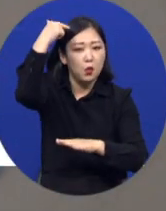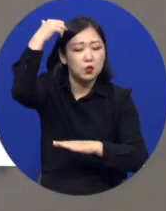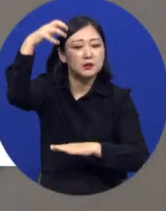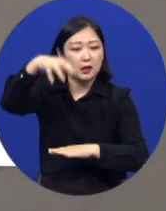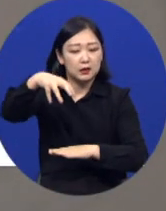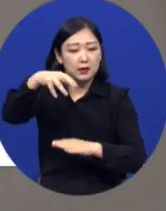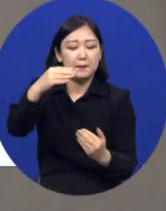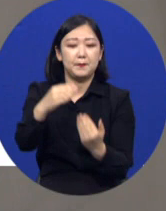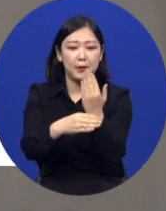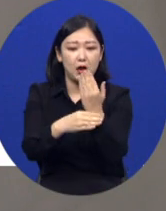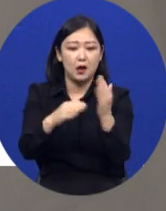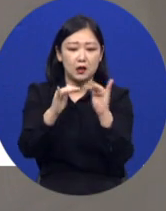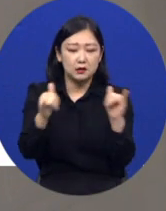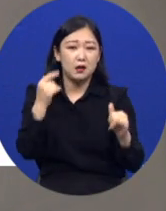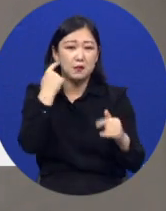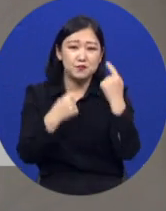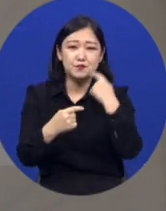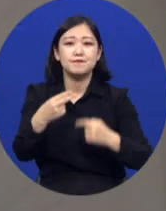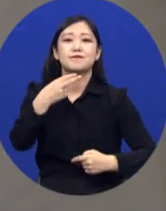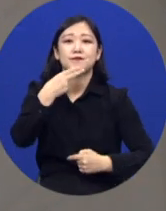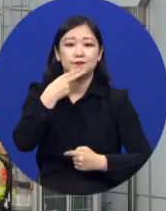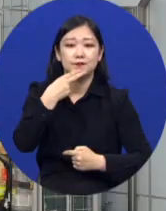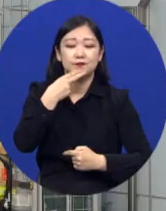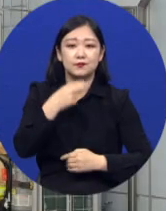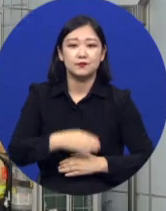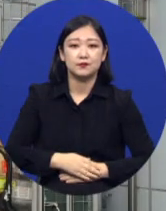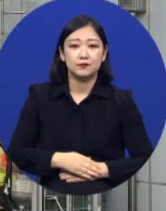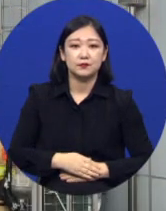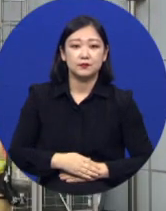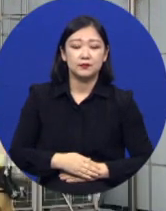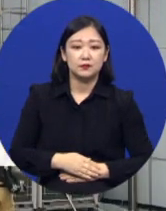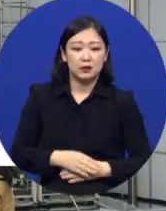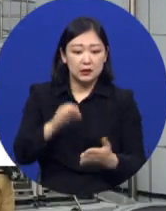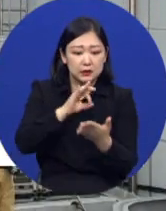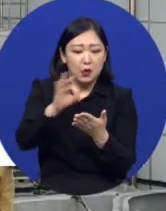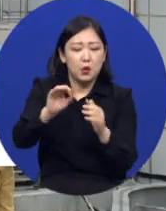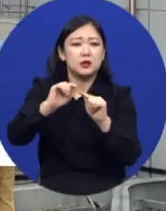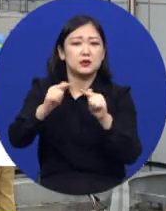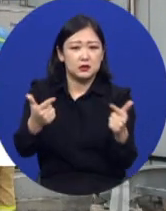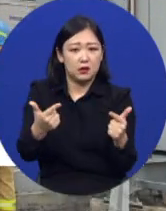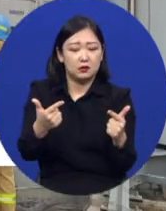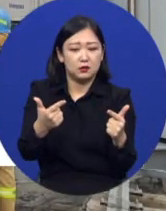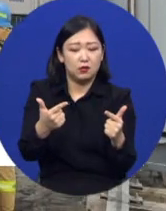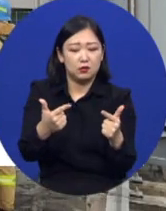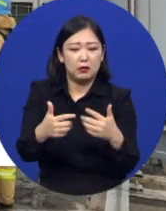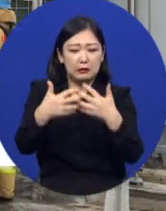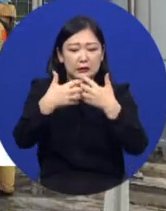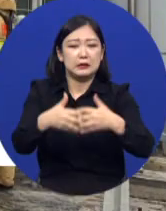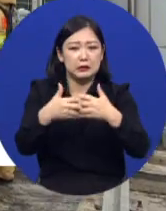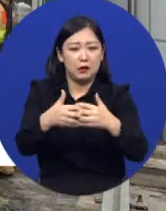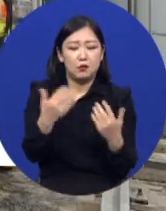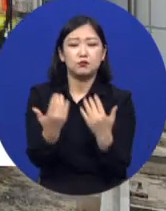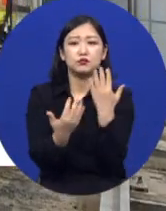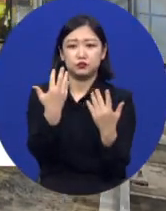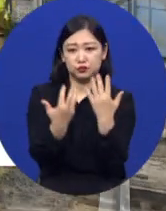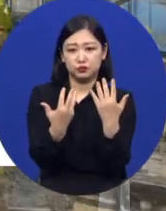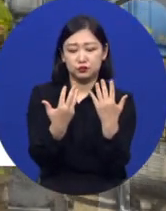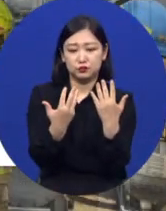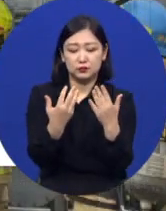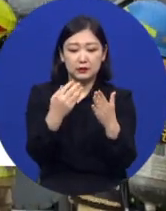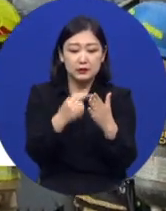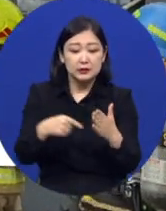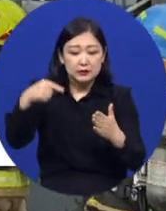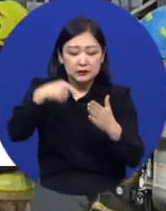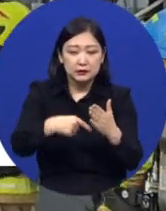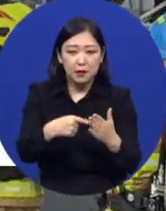별다른 인명피해는 없었습니다 드림타워 측은 사용하지 않던 빙축열 용 냉각탑 에서 불이 났고 실외에서